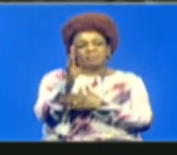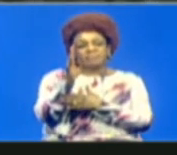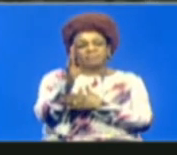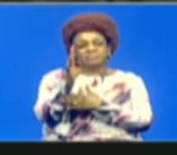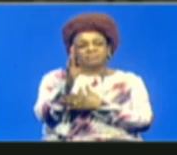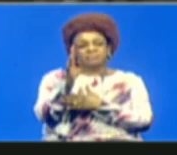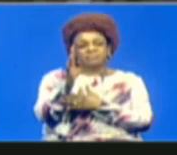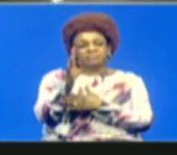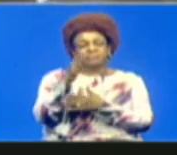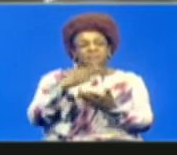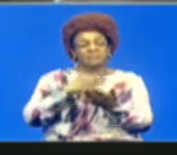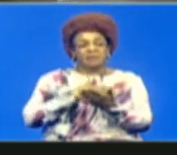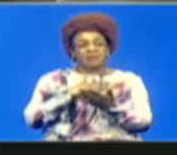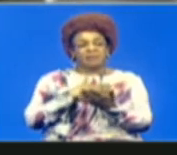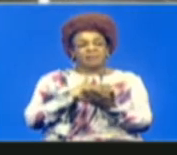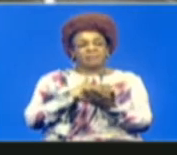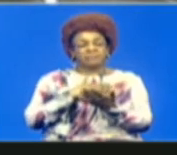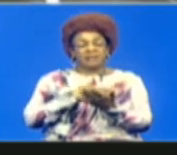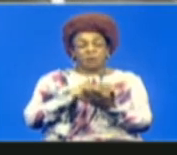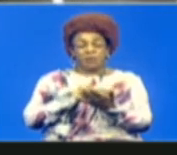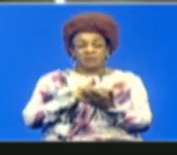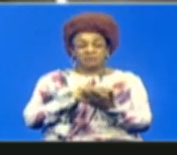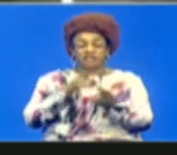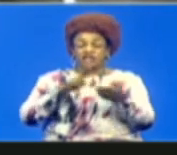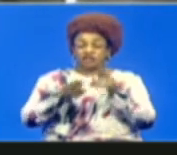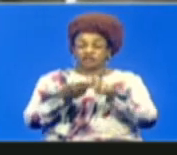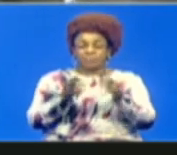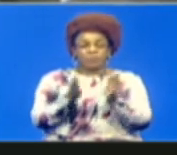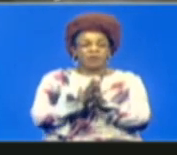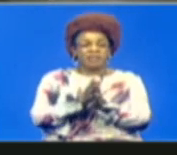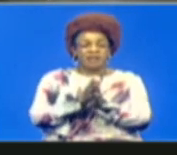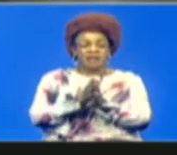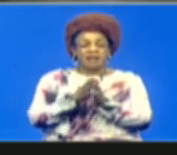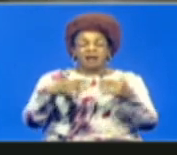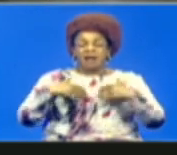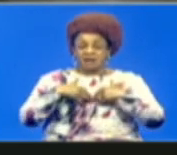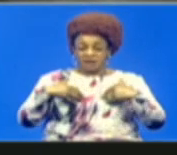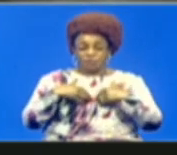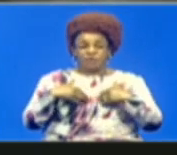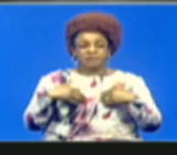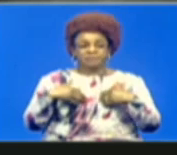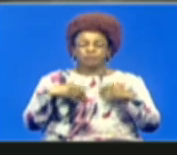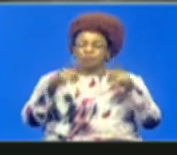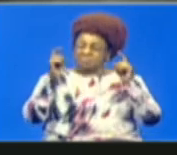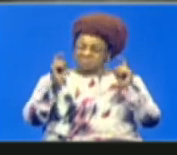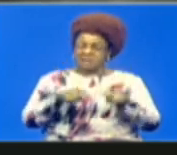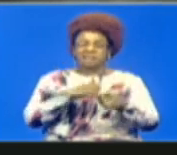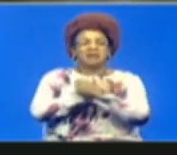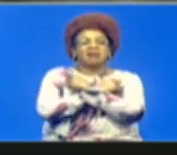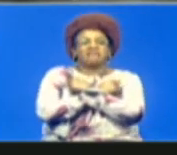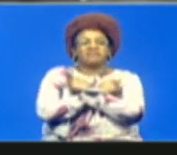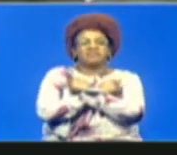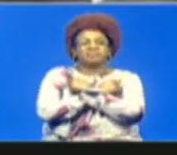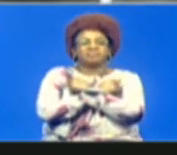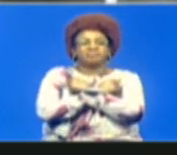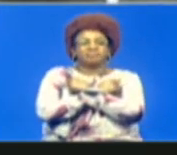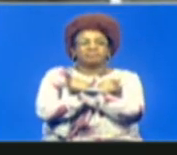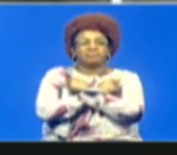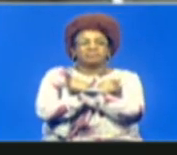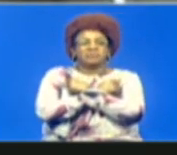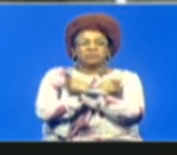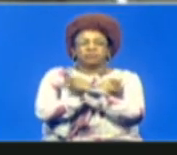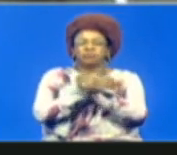Uhusiano wetu na wanyama cha kwanza kuwapenda. Si hatukuwa tulumu